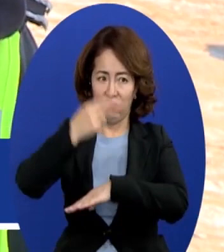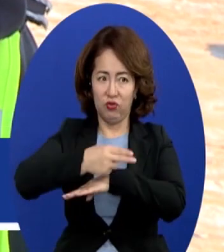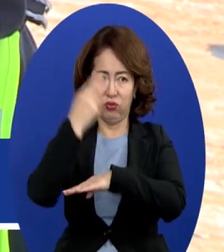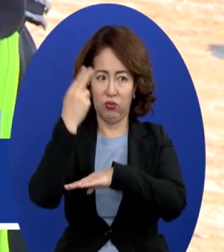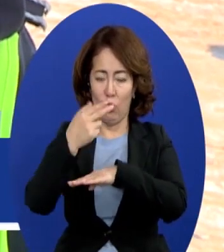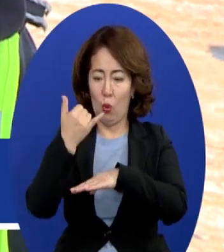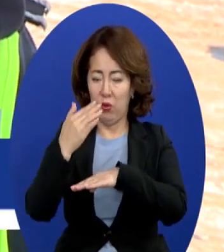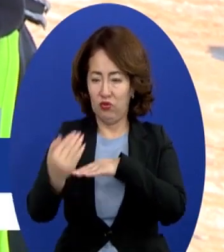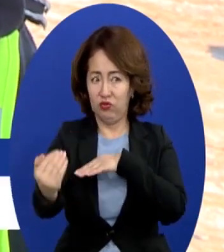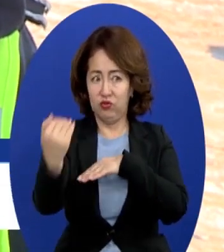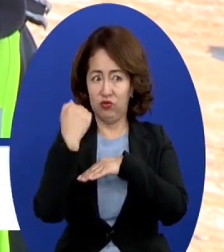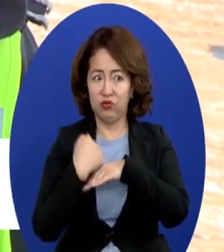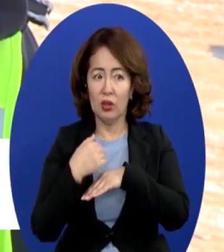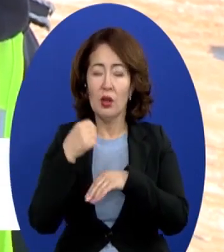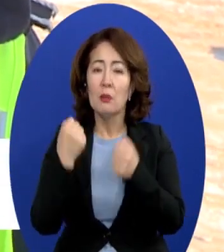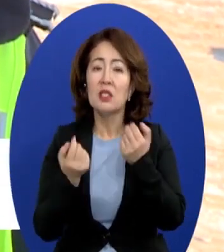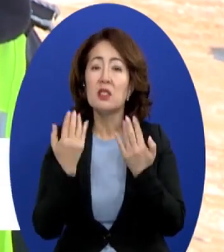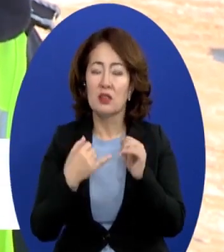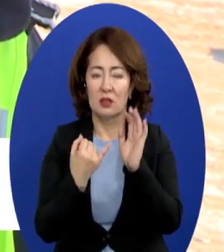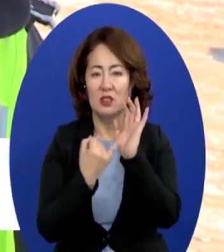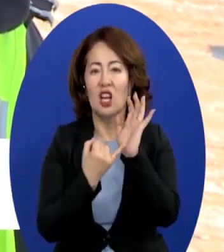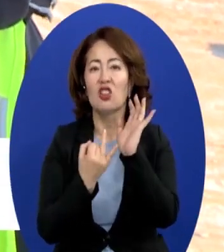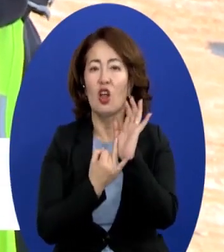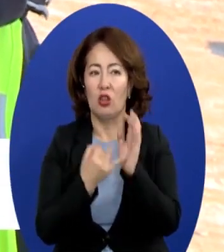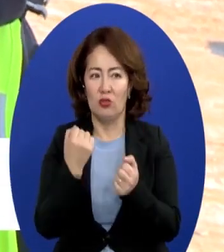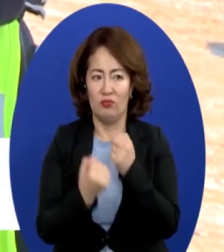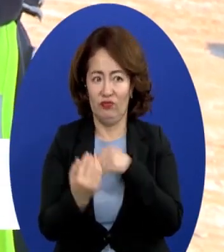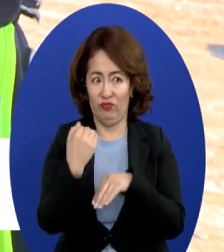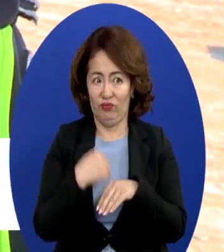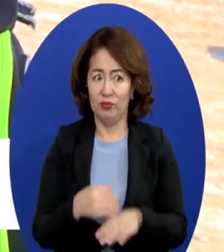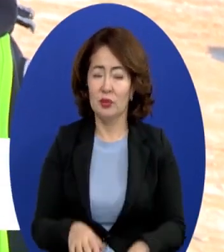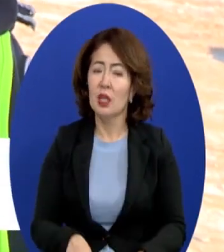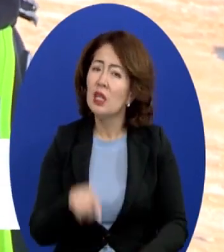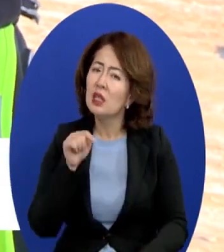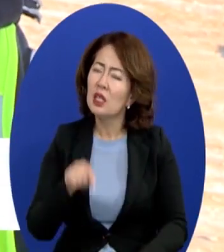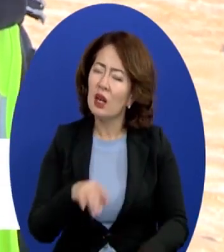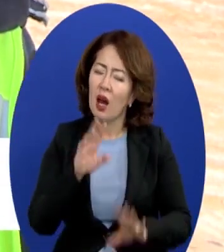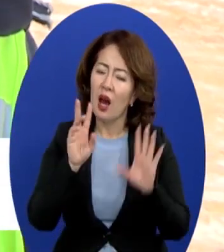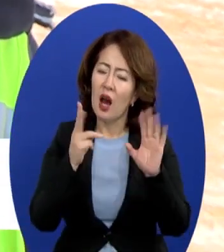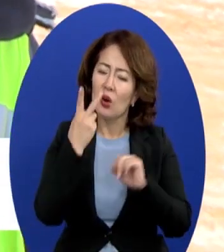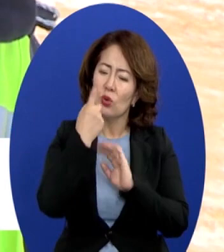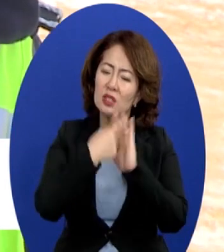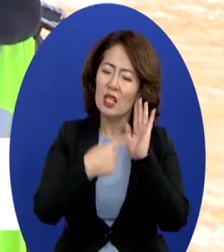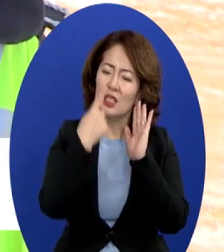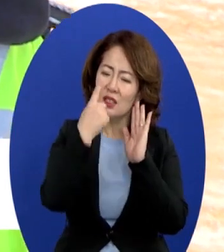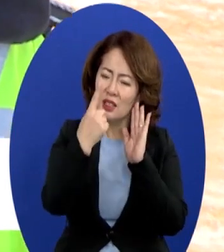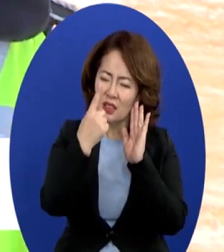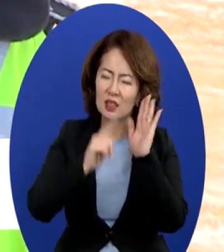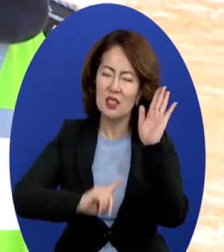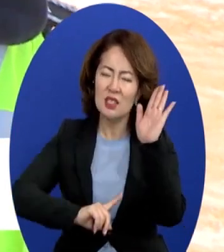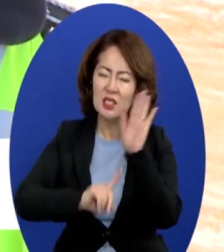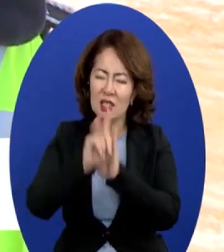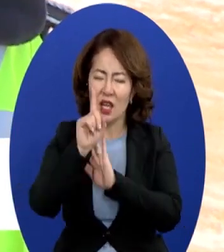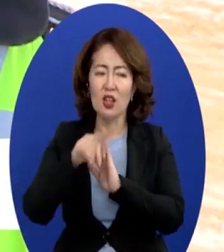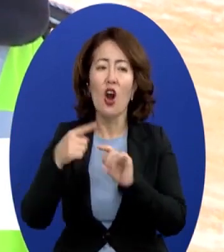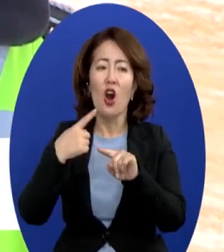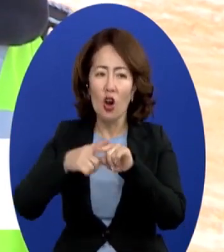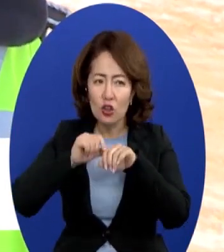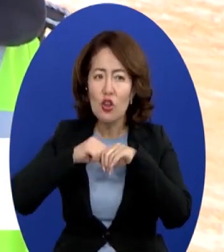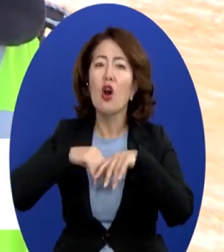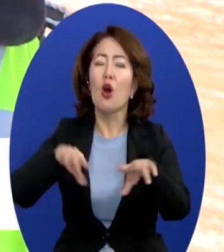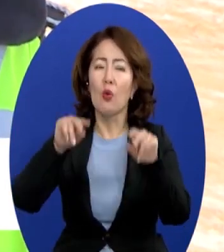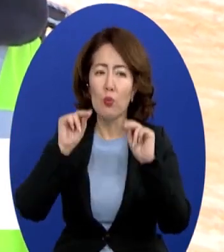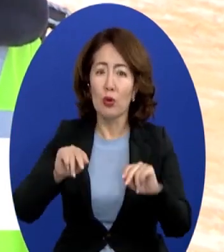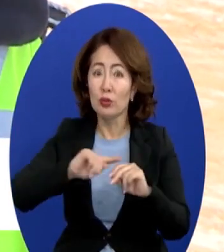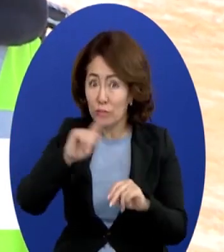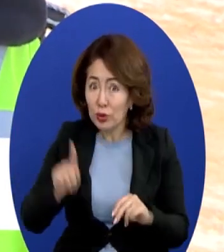67 тэрэг хэрэгсэл орсон байна. Ерөнхийдөө 12 сарын 1-ээс нэг хөдөө орон нутг руу яг гарах зөвшөөрөл